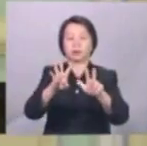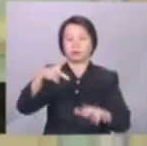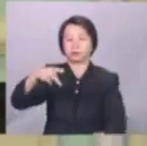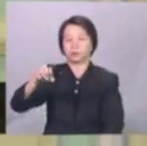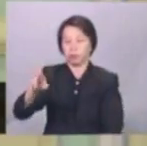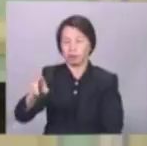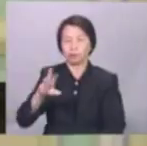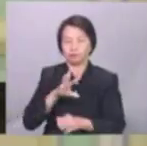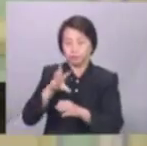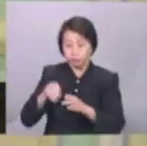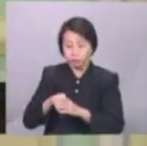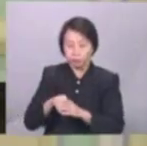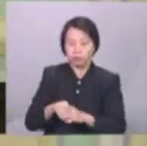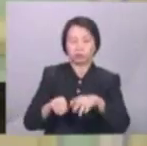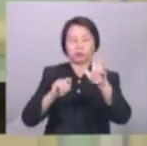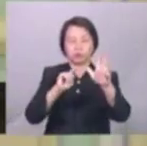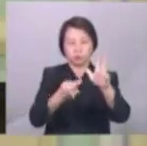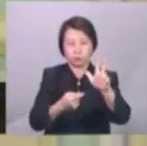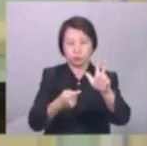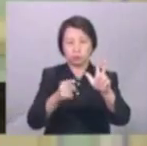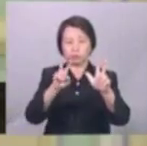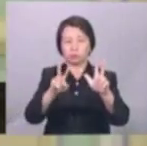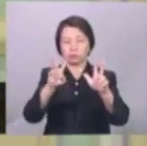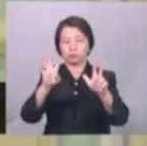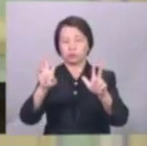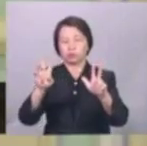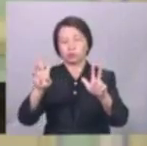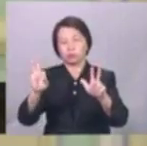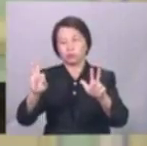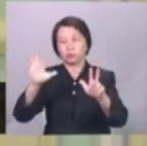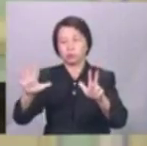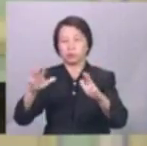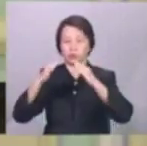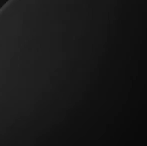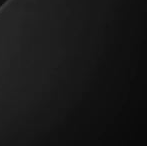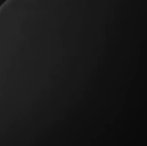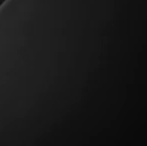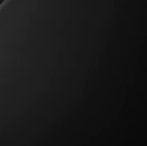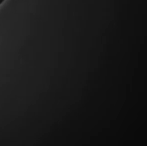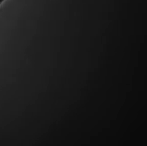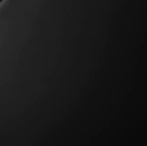dan melibatkan 34,295 unit rumah.